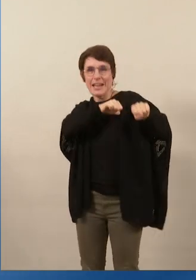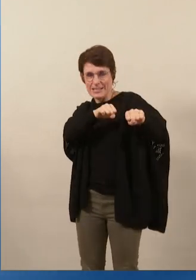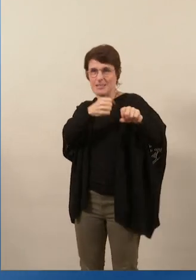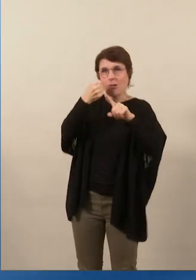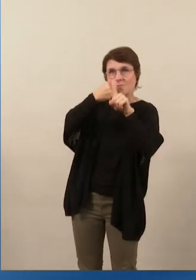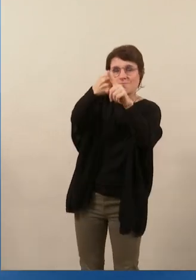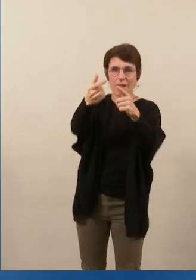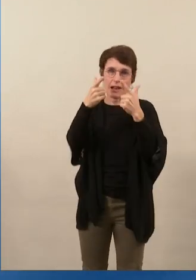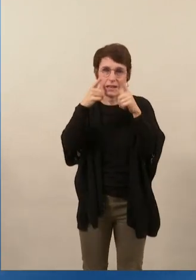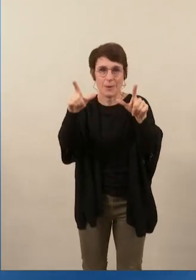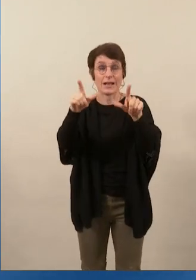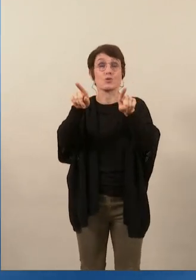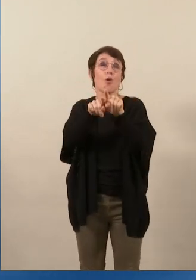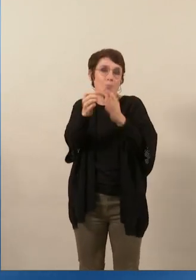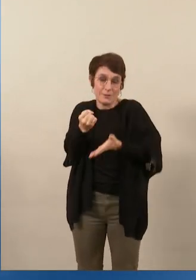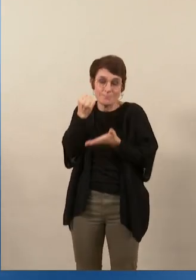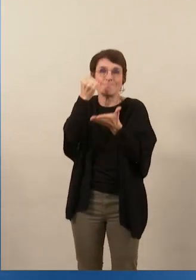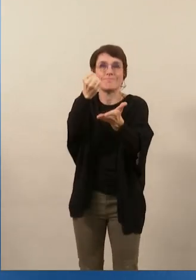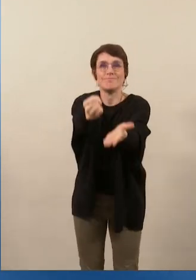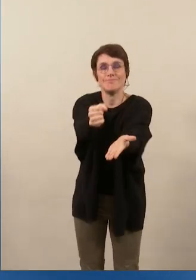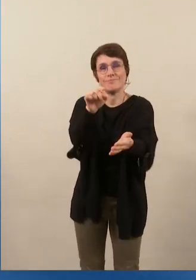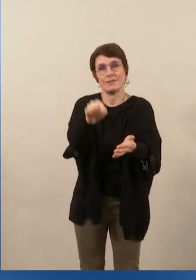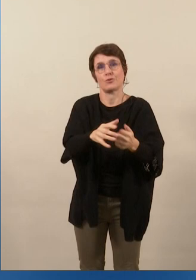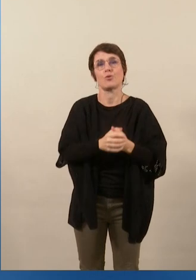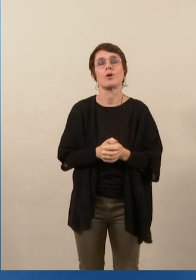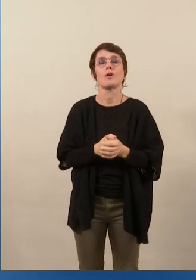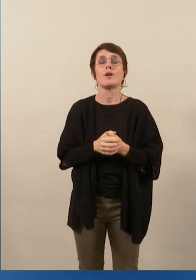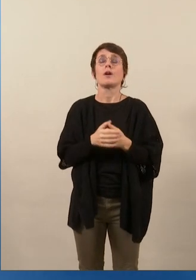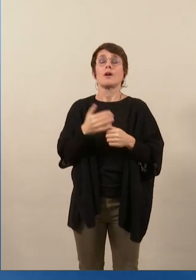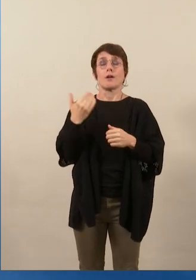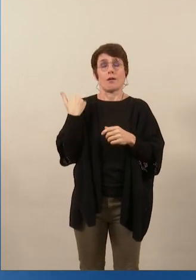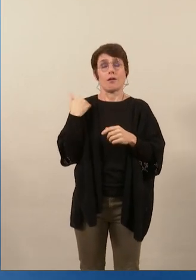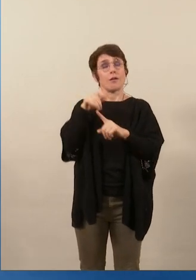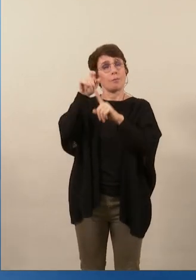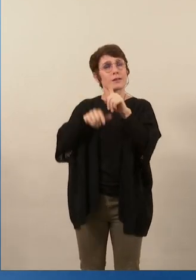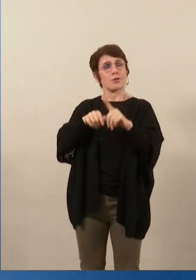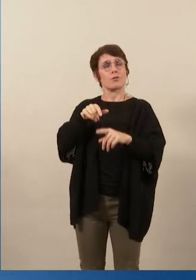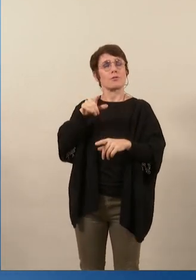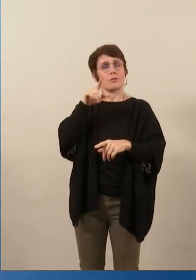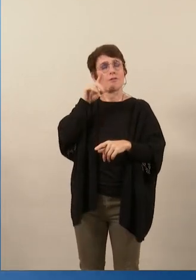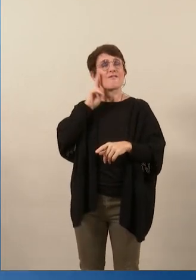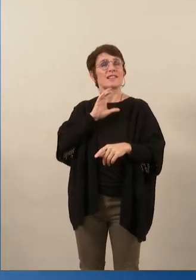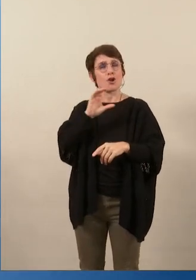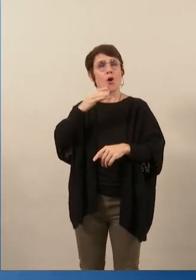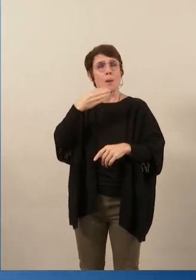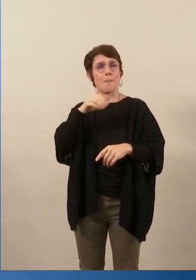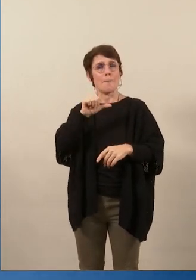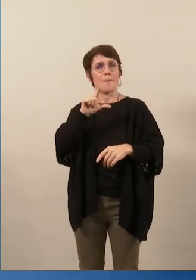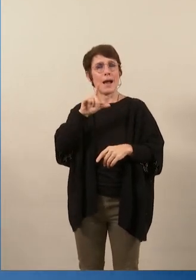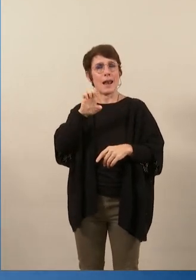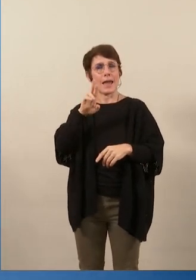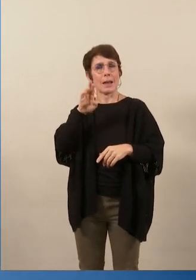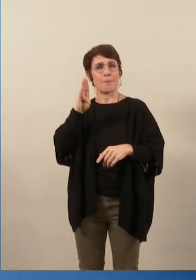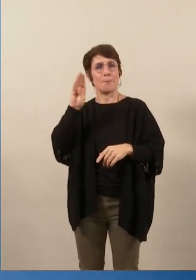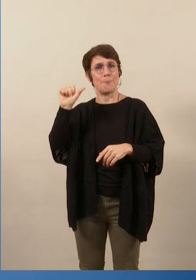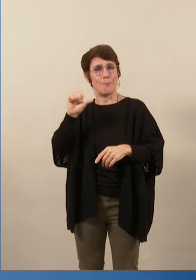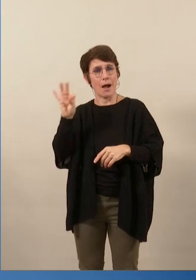engagement pour la paix et la liberté nous avons d'ailleurs honoré Vincent Malerba le dernier escapé de des déportés du